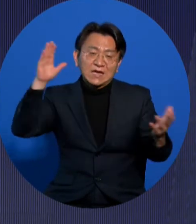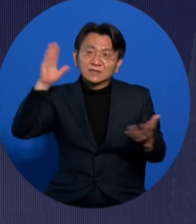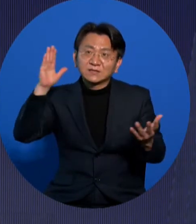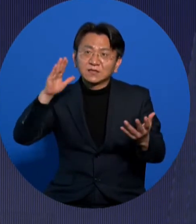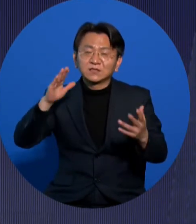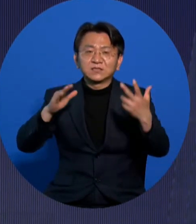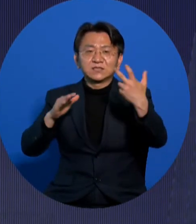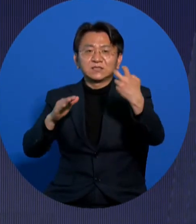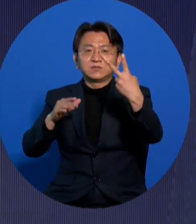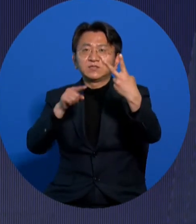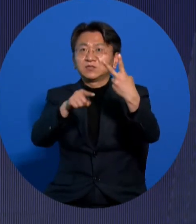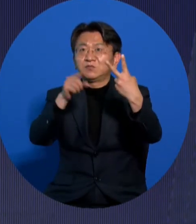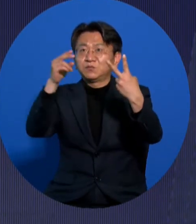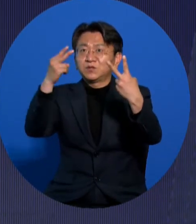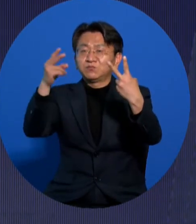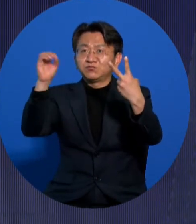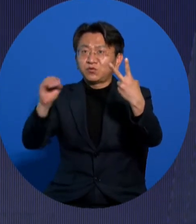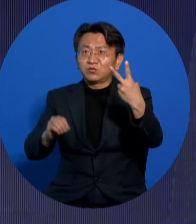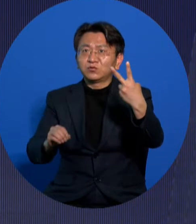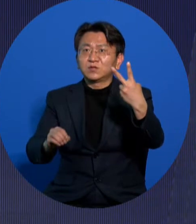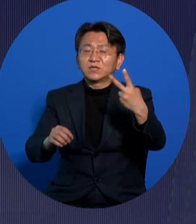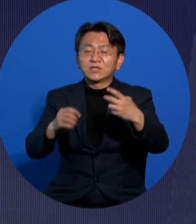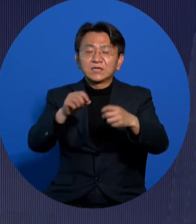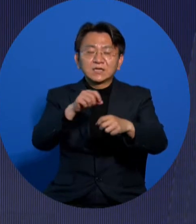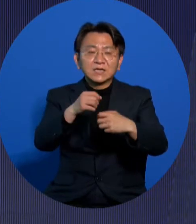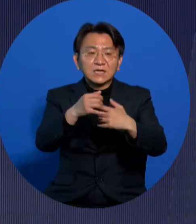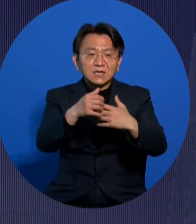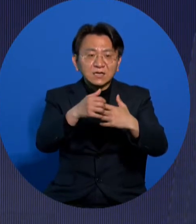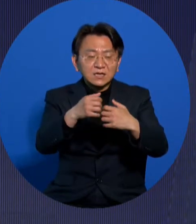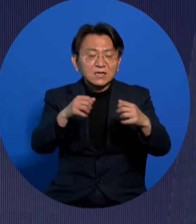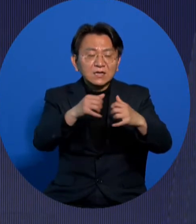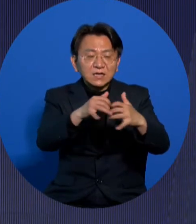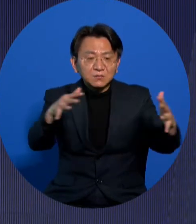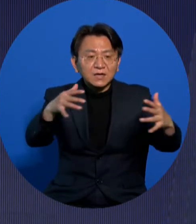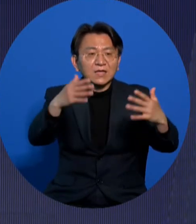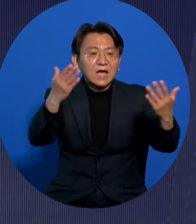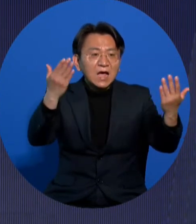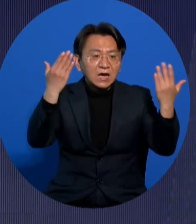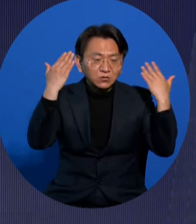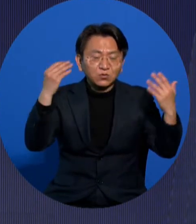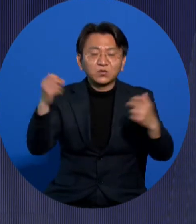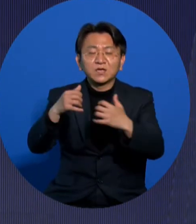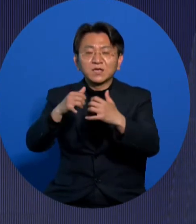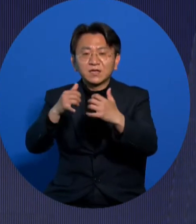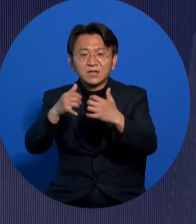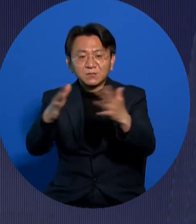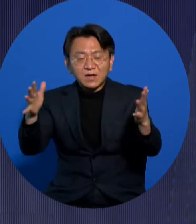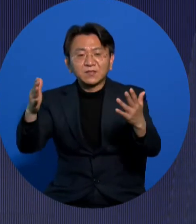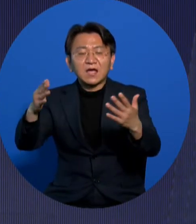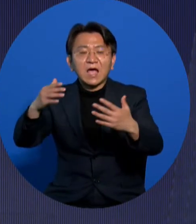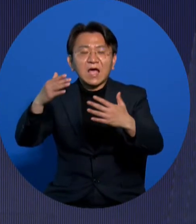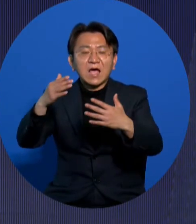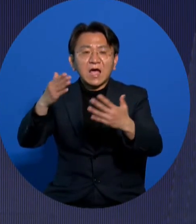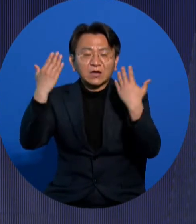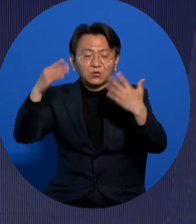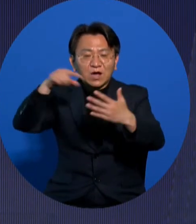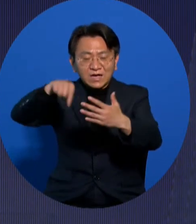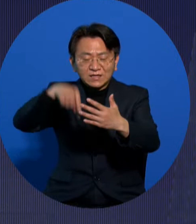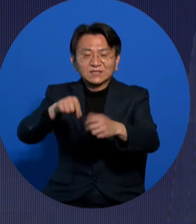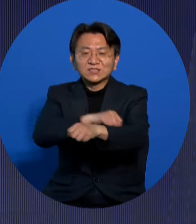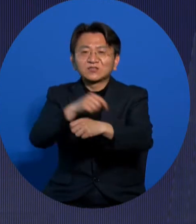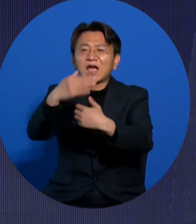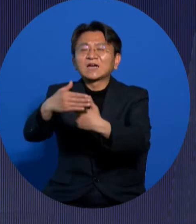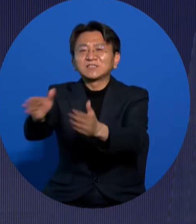72.2%는 일반 학교의 특수학급 및 일반 학급에 배치되어 있습니다. 즉